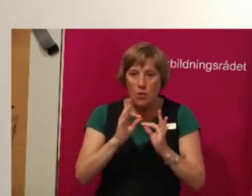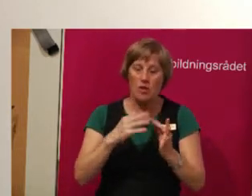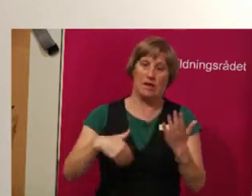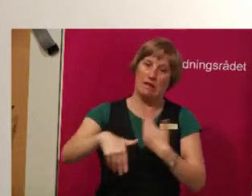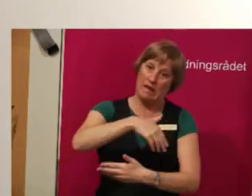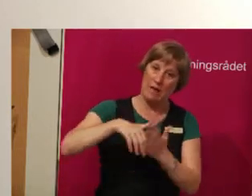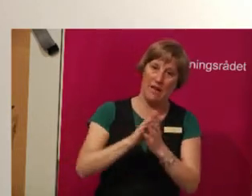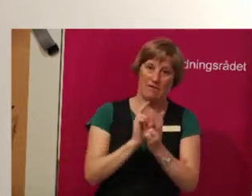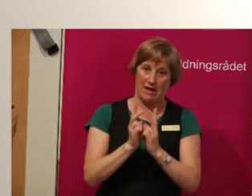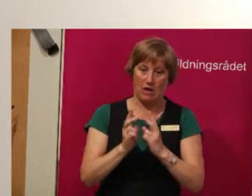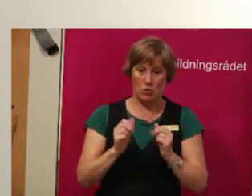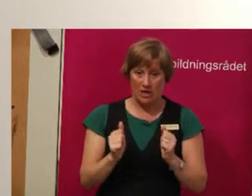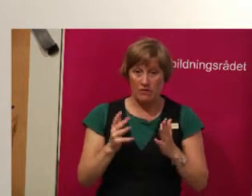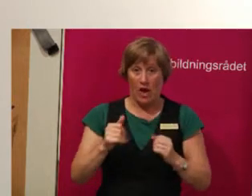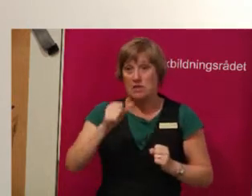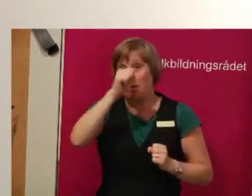tror också där har vi